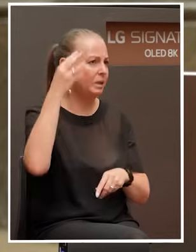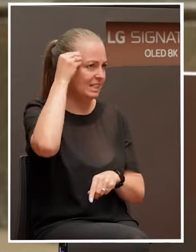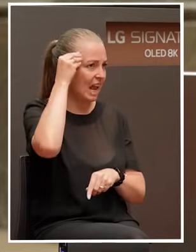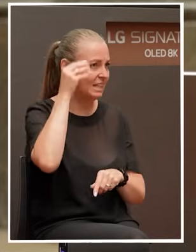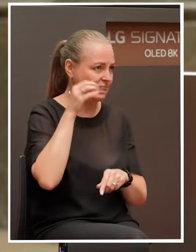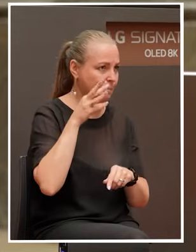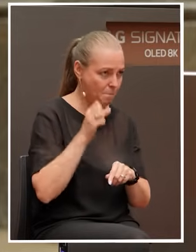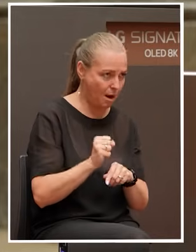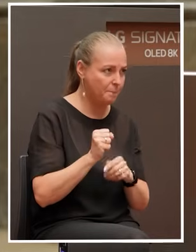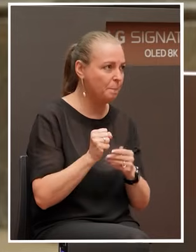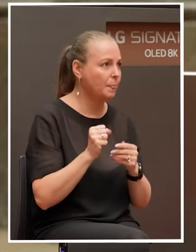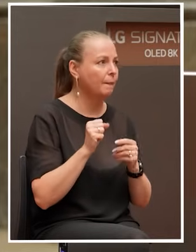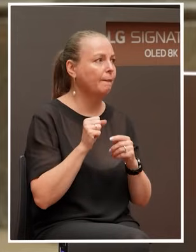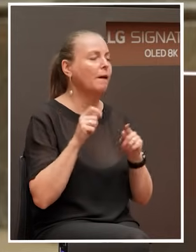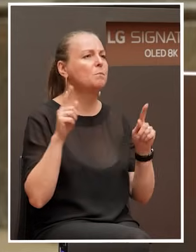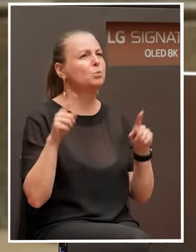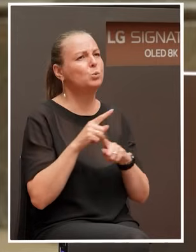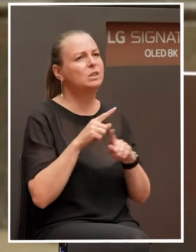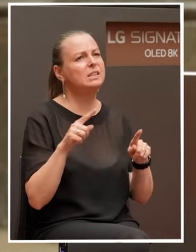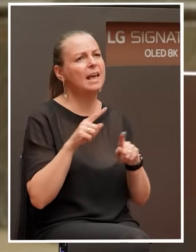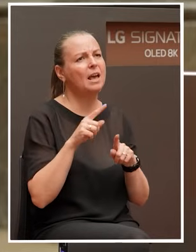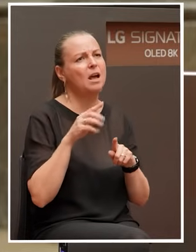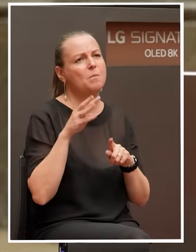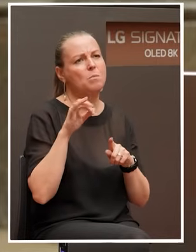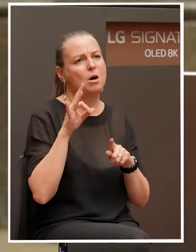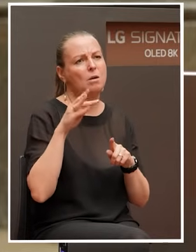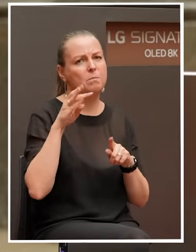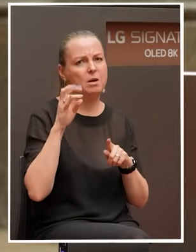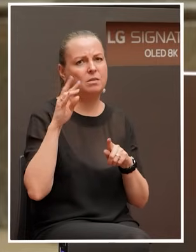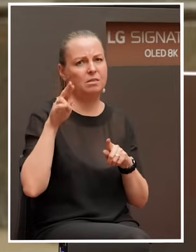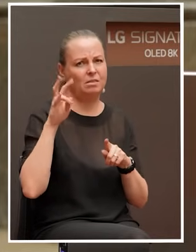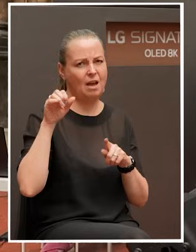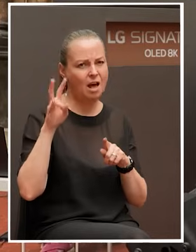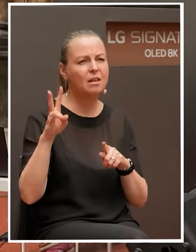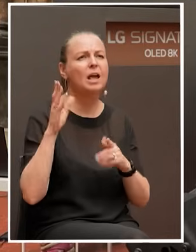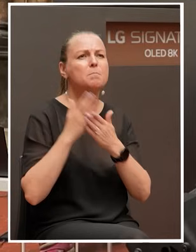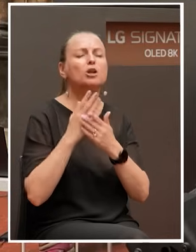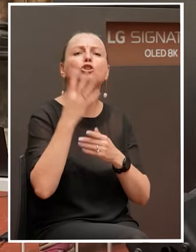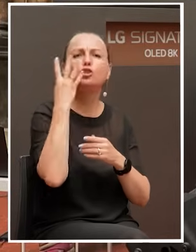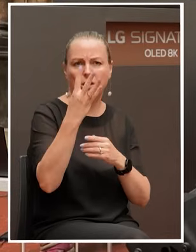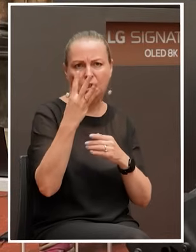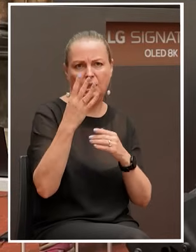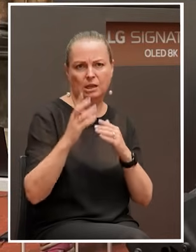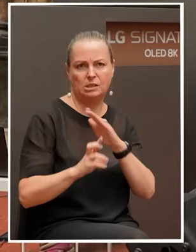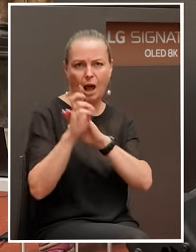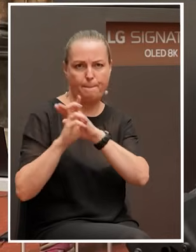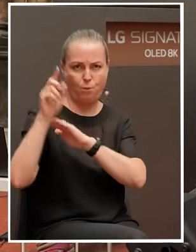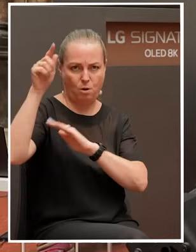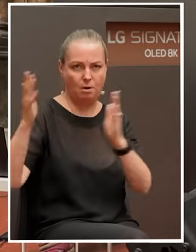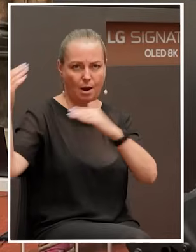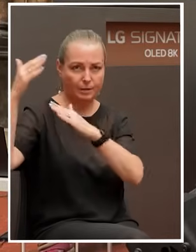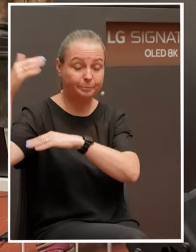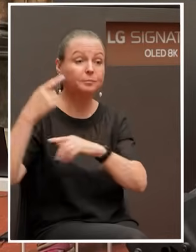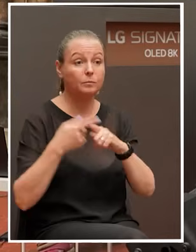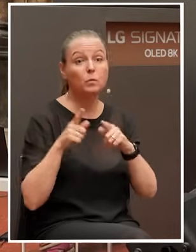которого, собственно, по-моему, музей Марматан имеет четыре собора в Париже. И это тоже было таким очень